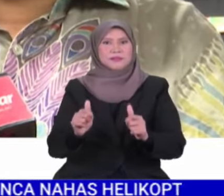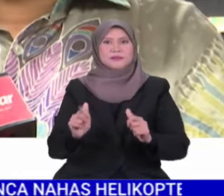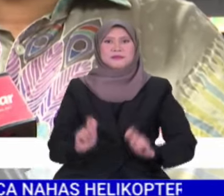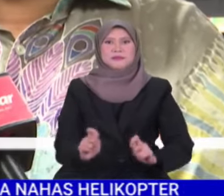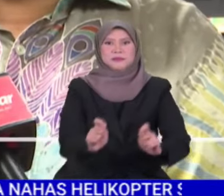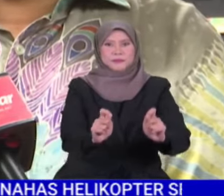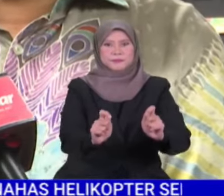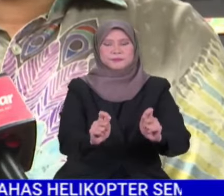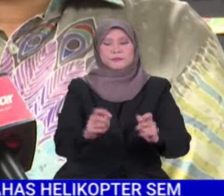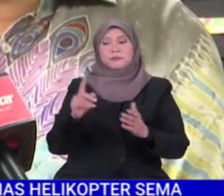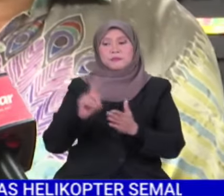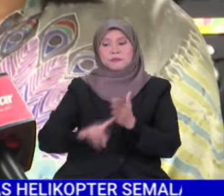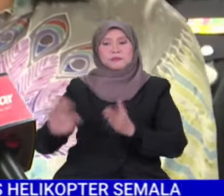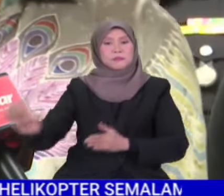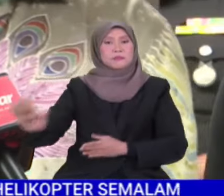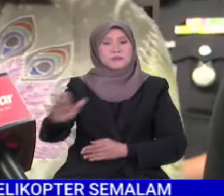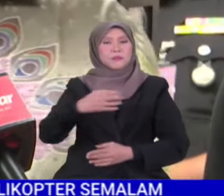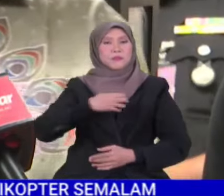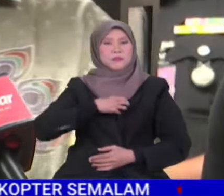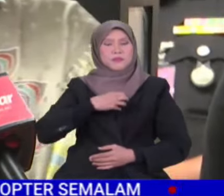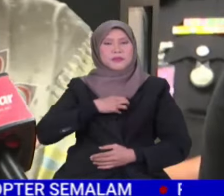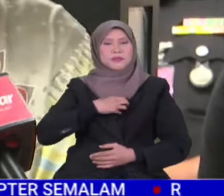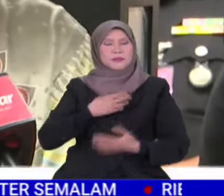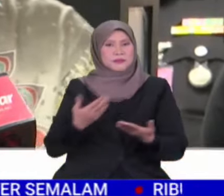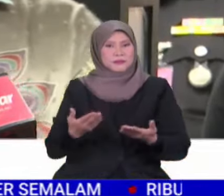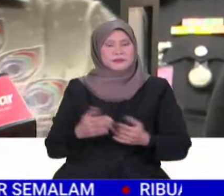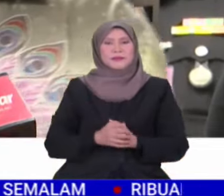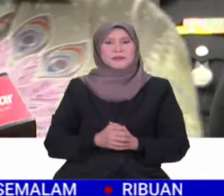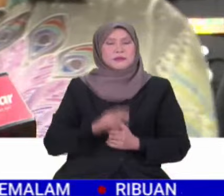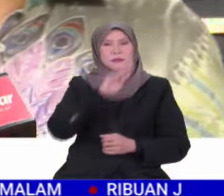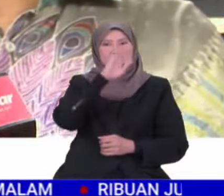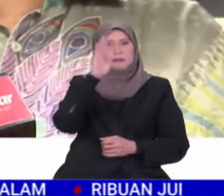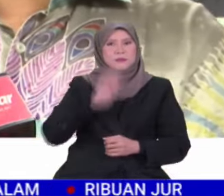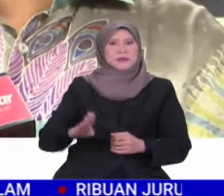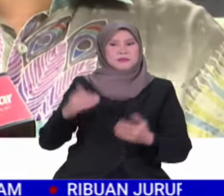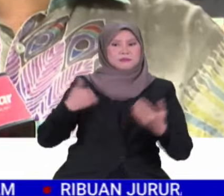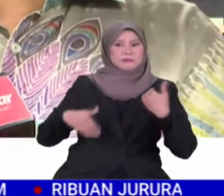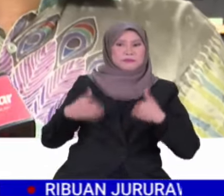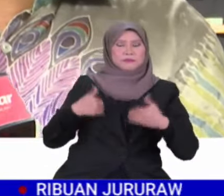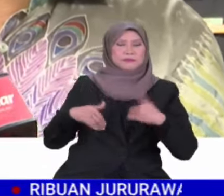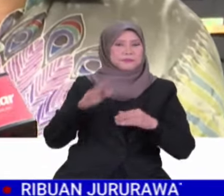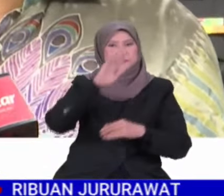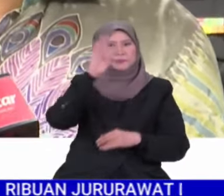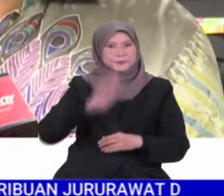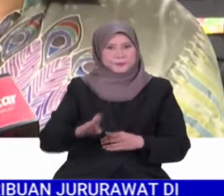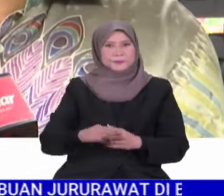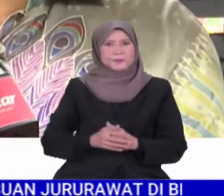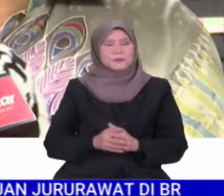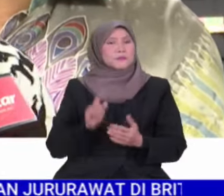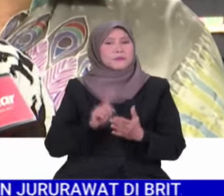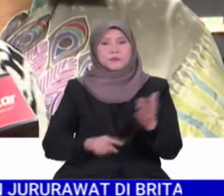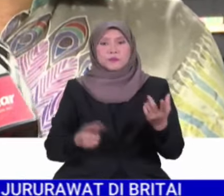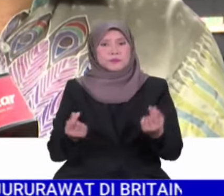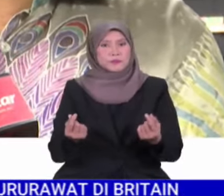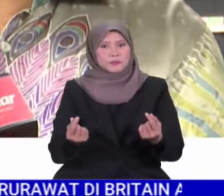dengan aduan rakyat. Kita tak pernah ada denial syndrome macam saya sebutkan. Lalu apa langkah